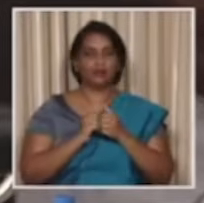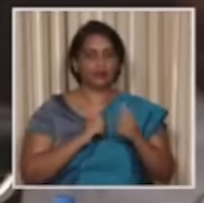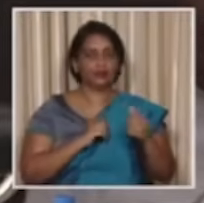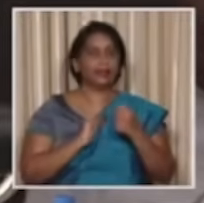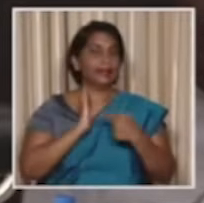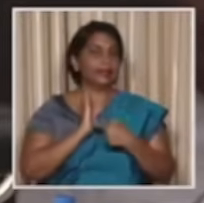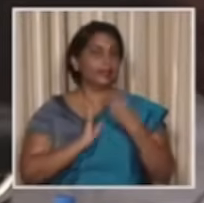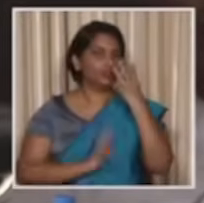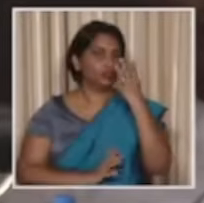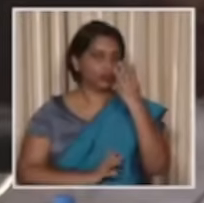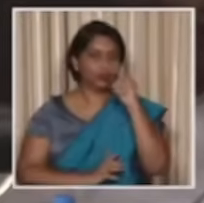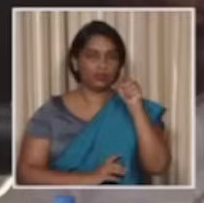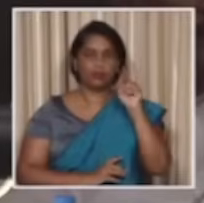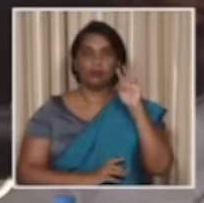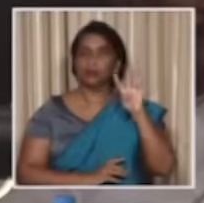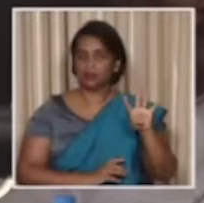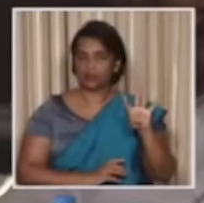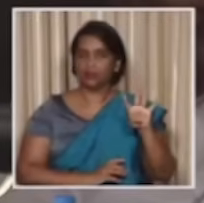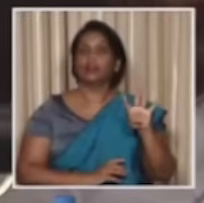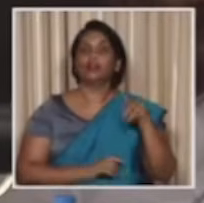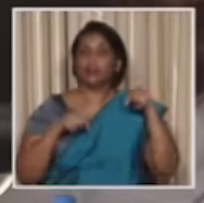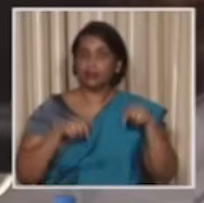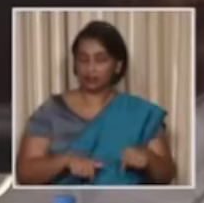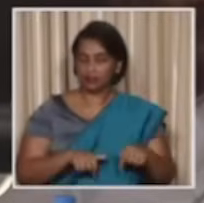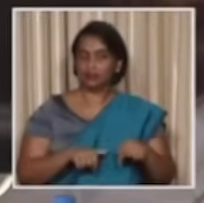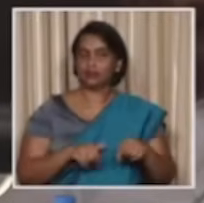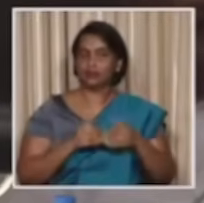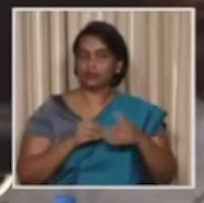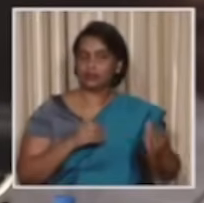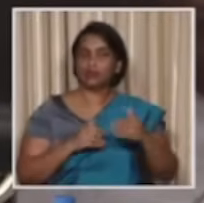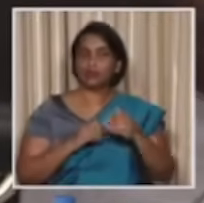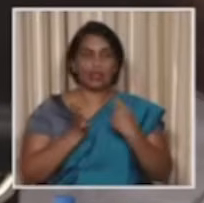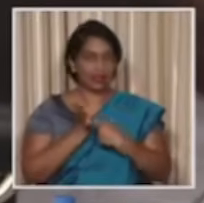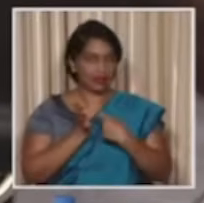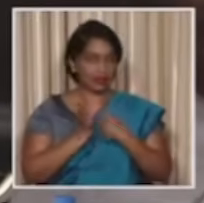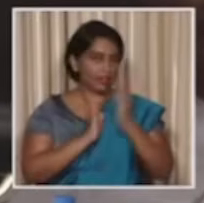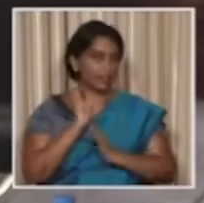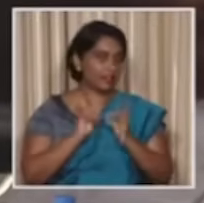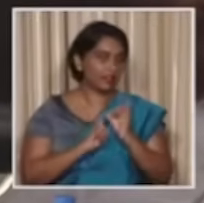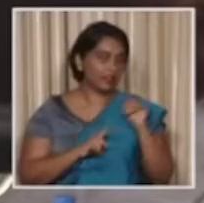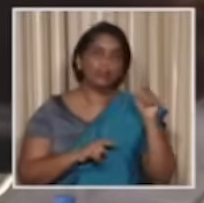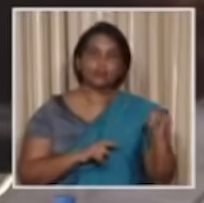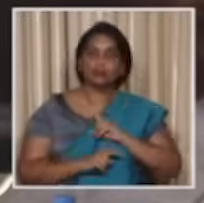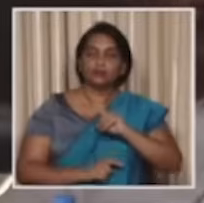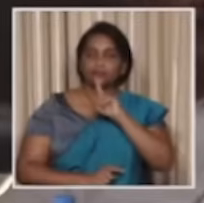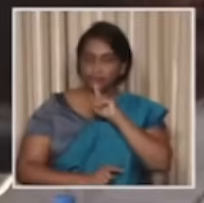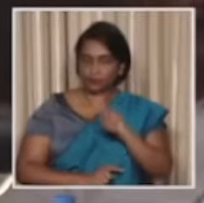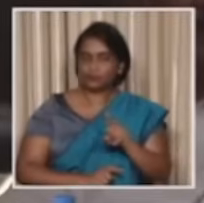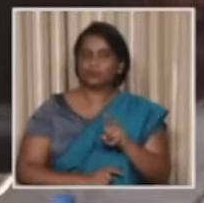ඒ කියන්නේ ට්‍රිලියන 3.4. දැන් අද මේ ශ්‍රීමල පිටිය ඇමතුමා යෝජනා